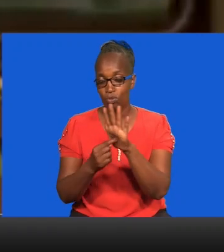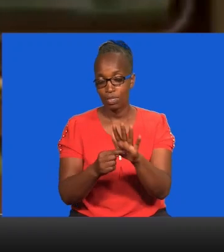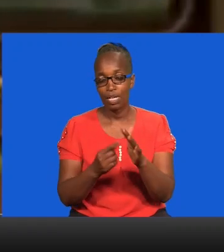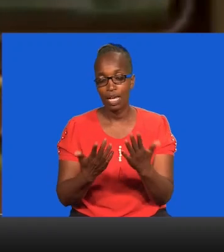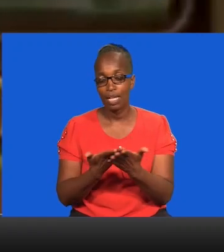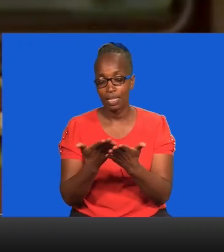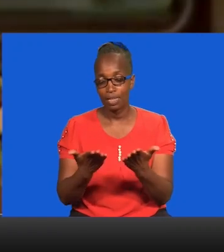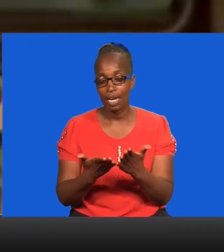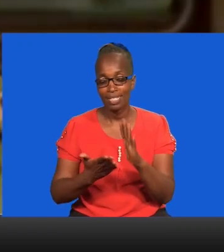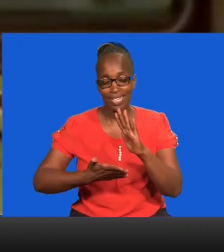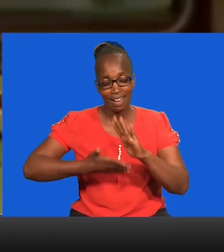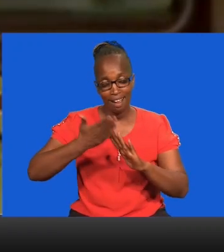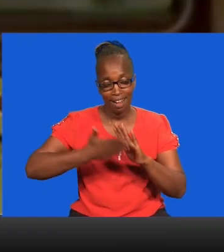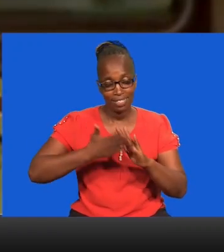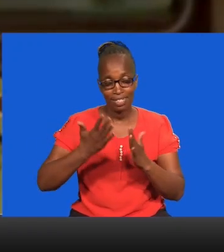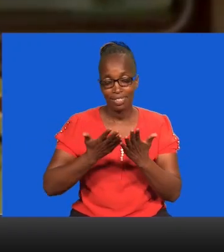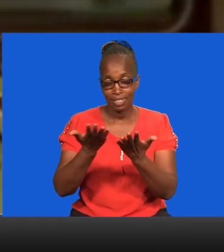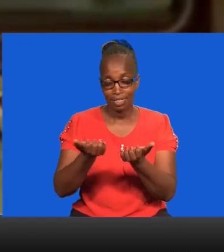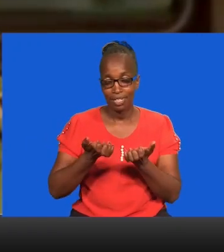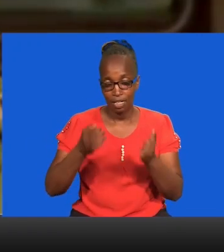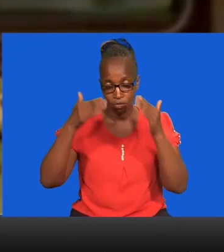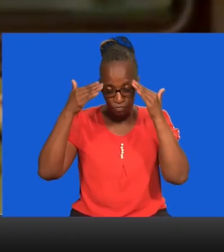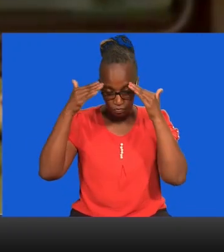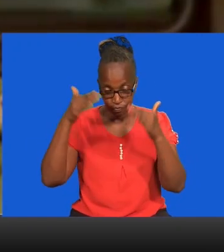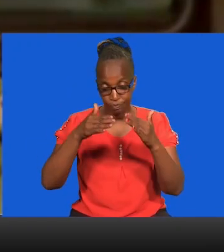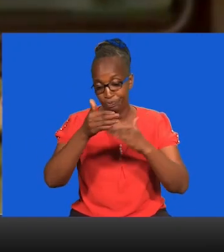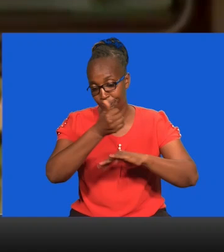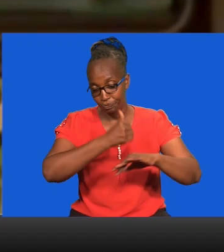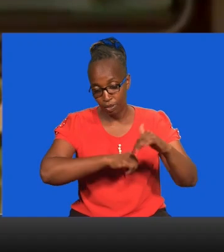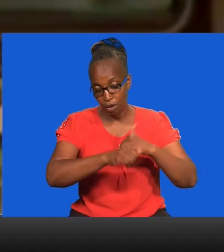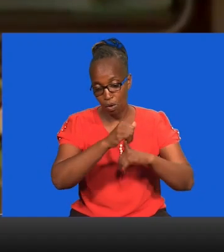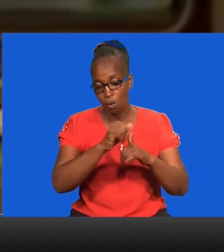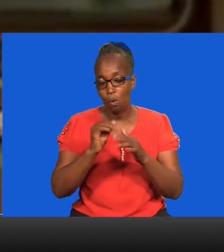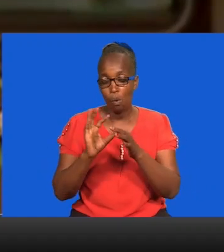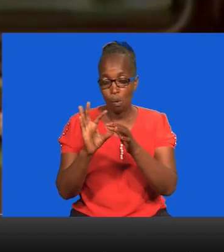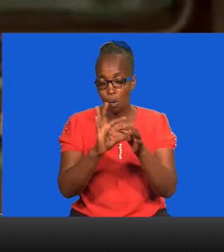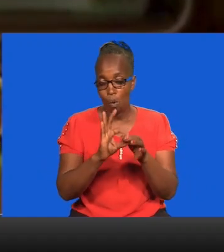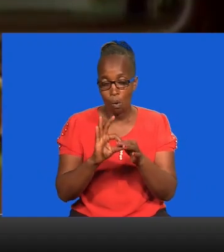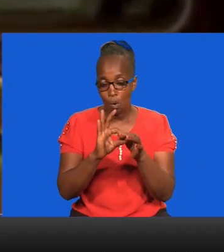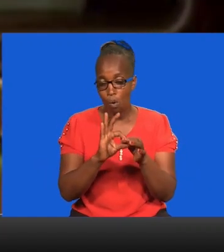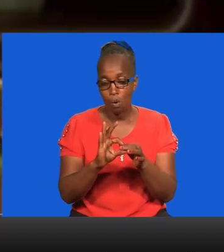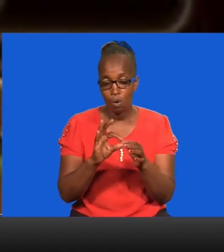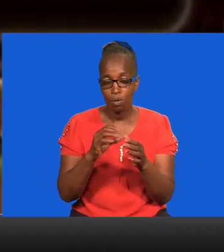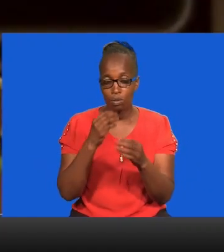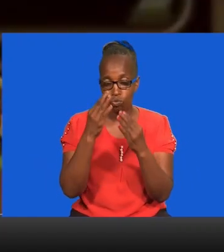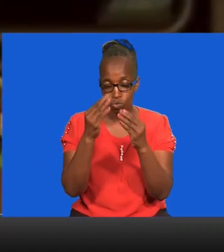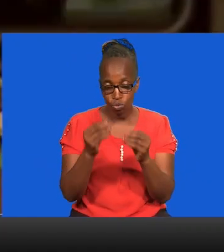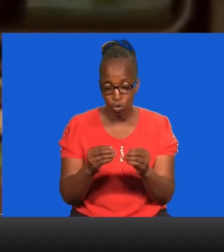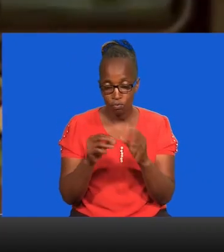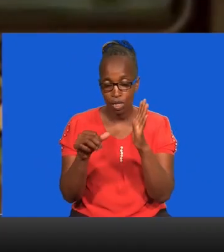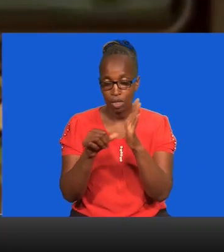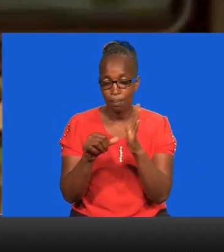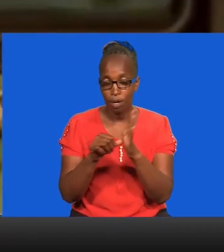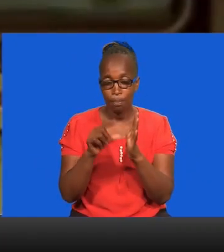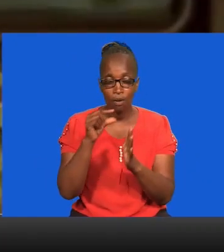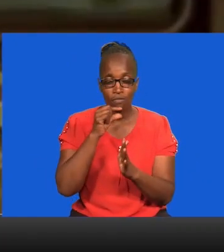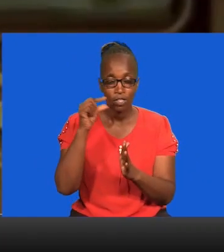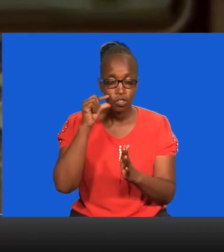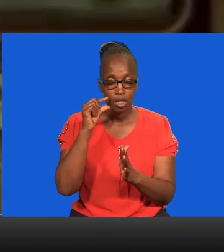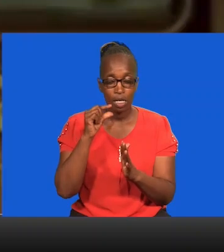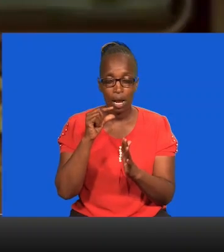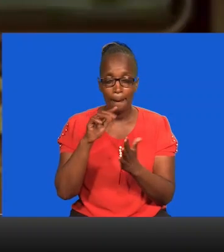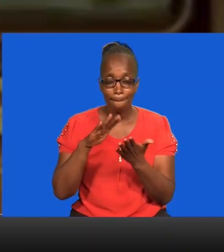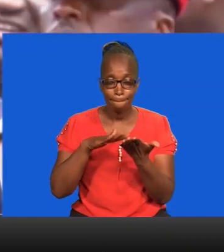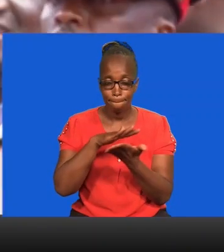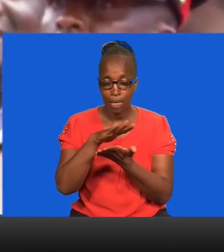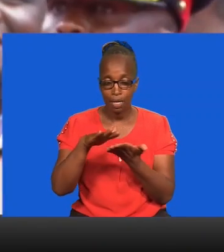need for focused actions and collaboration to tackle the widespread problem of gender-based violence